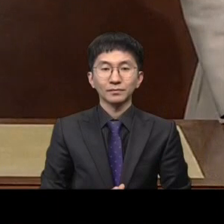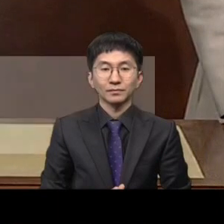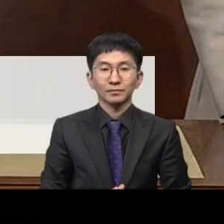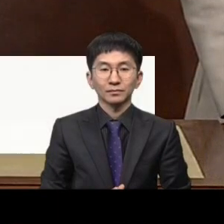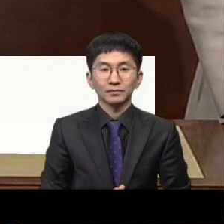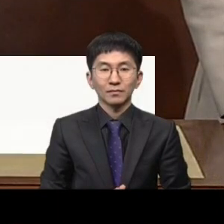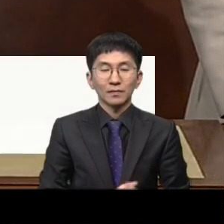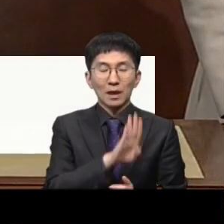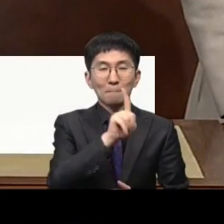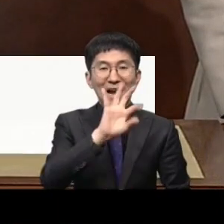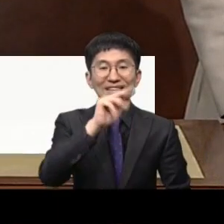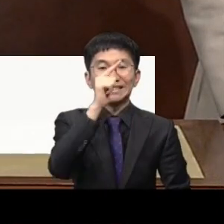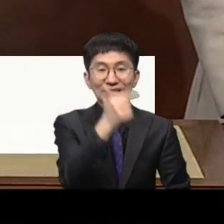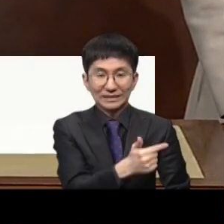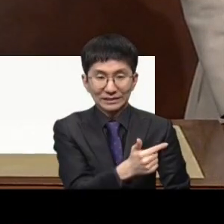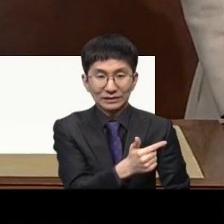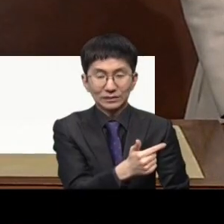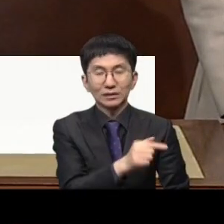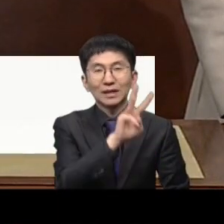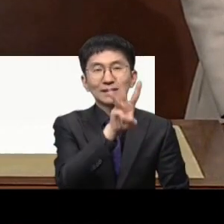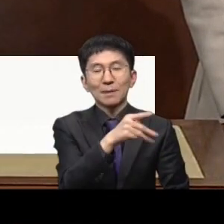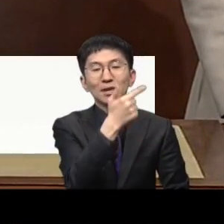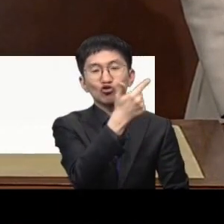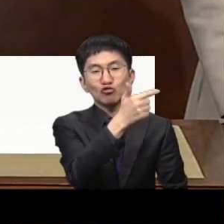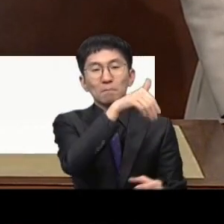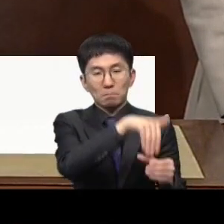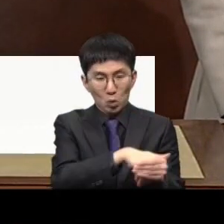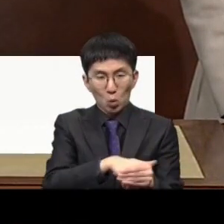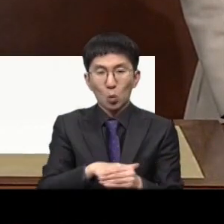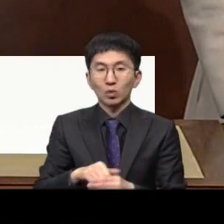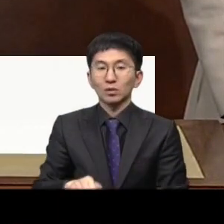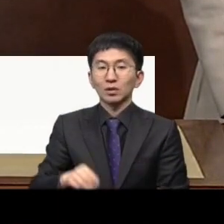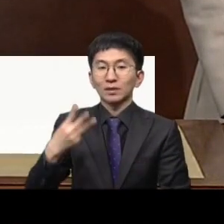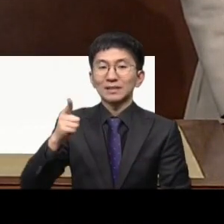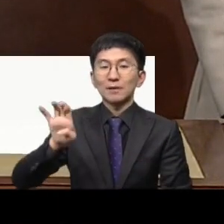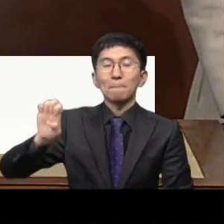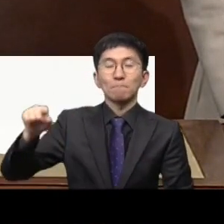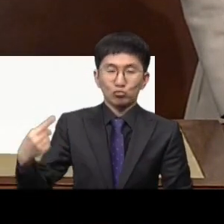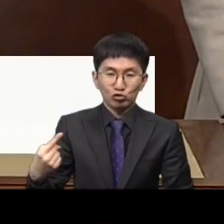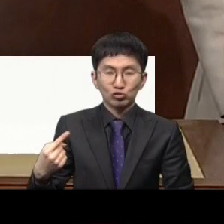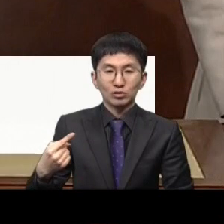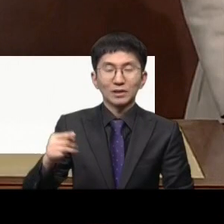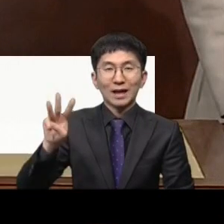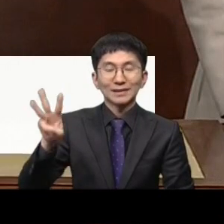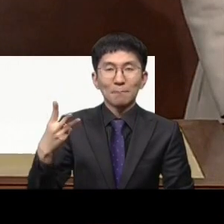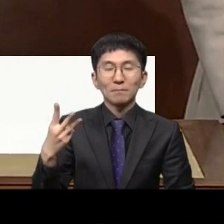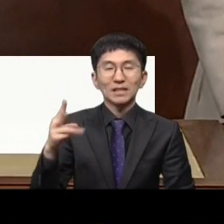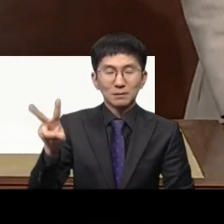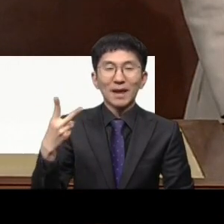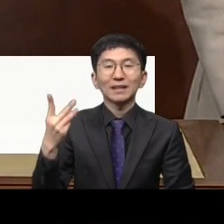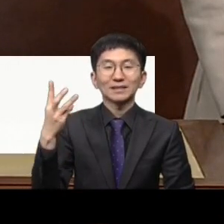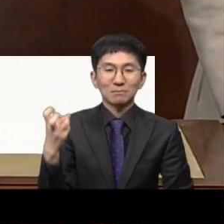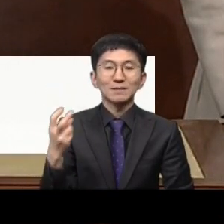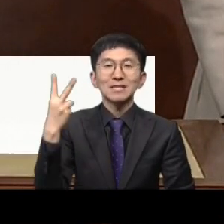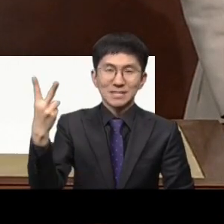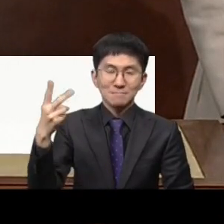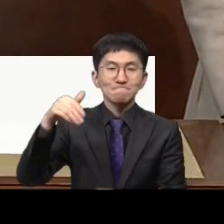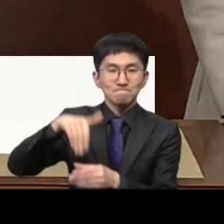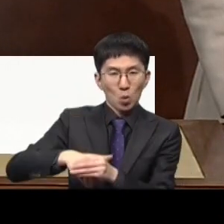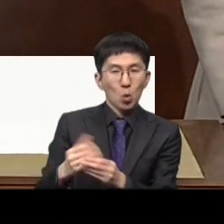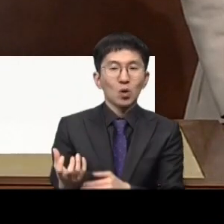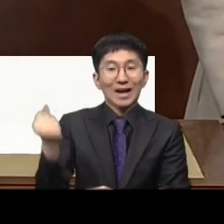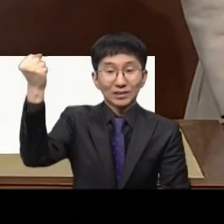Joseph R. Biden Jr. of the state of Delaware has received 306 votes. Donald J. Trump of the state of